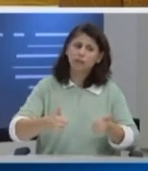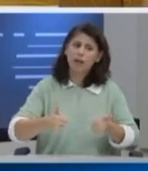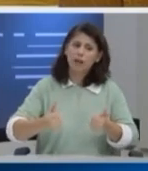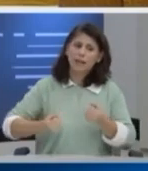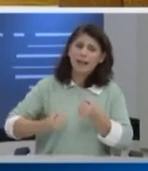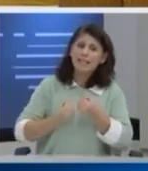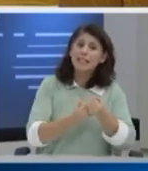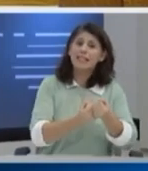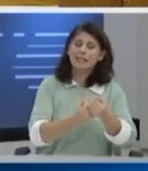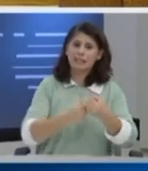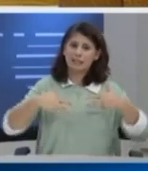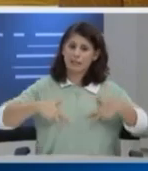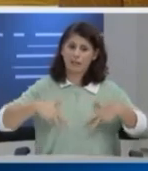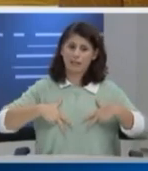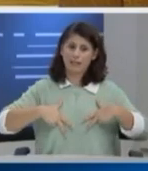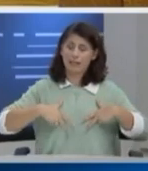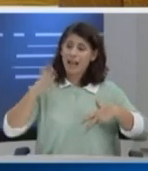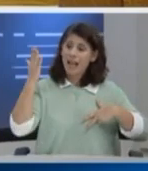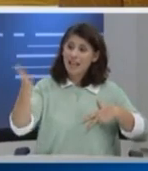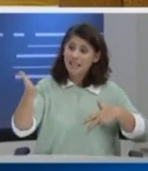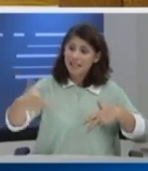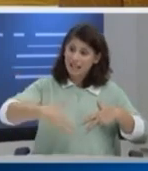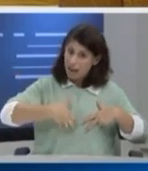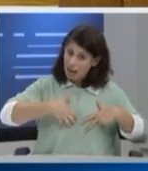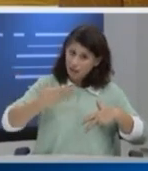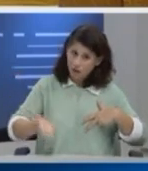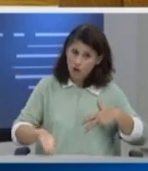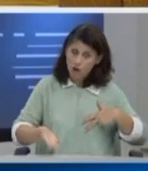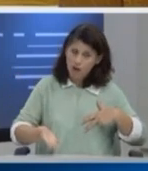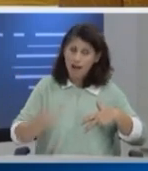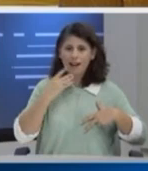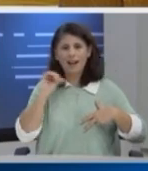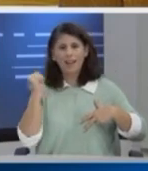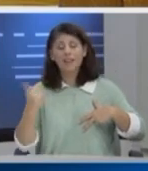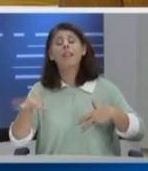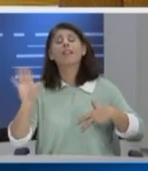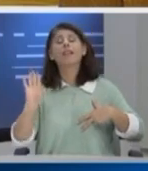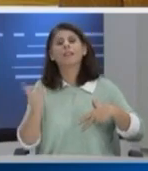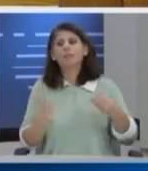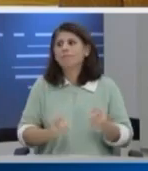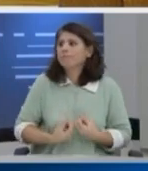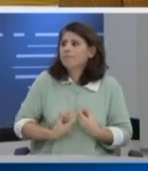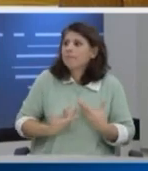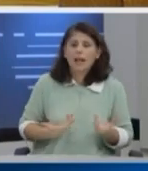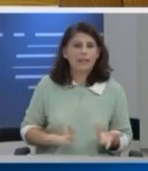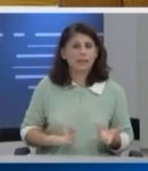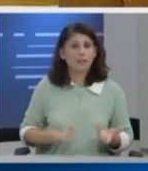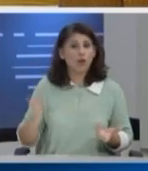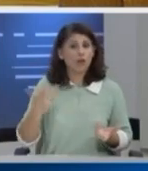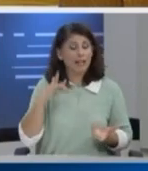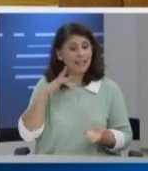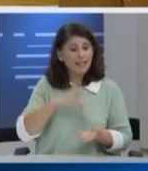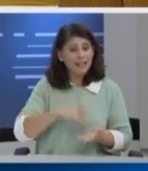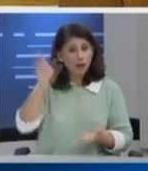την κυβέρνηση. Κάντε ησυχία, παρακαλώ, ακούστε. Σας παρακαλώ. Αυτοί οι οποίοι γελάτε τώρα. Αλλά χθες δεν είχατε την ευτυχία προχθές.